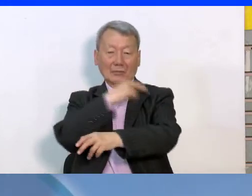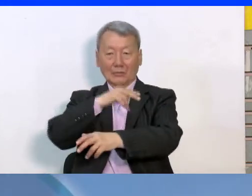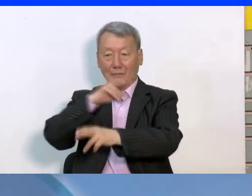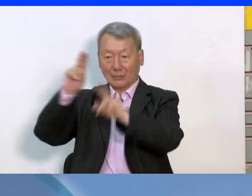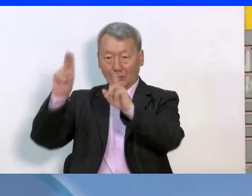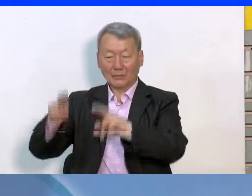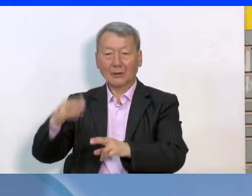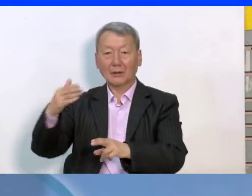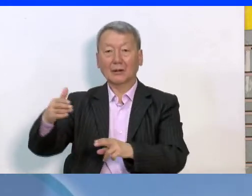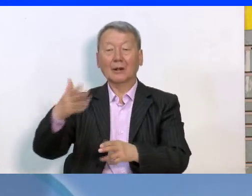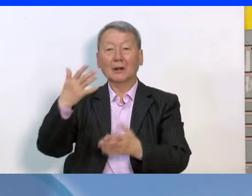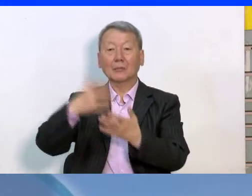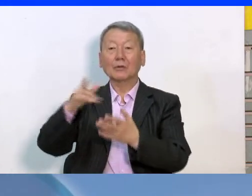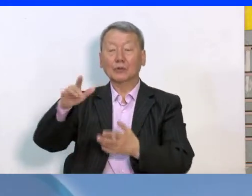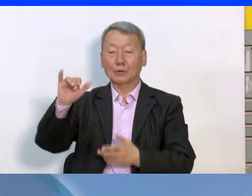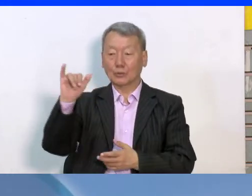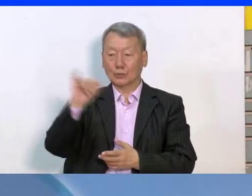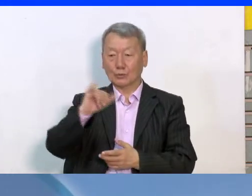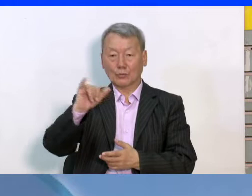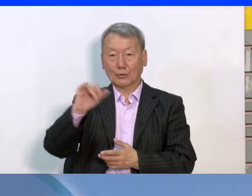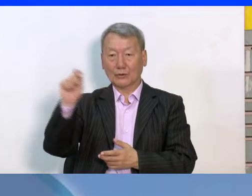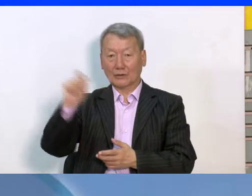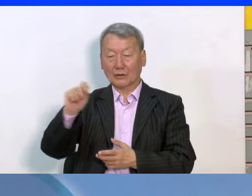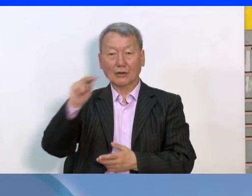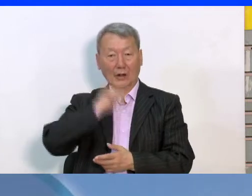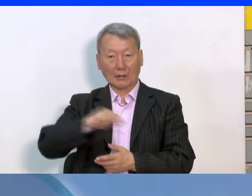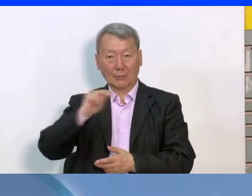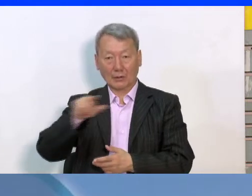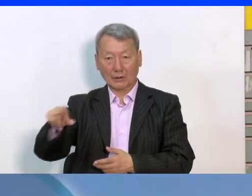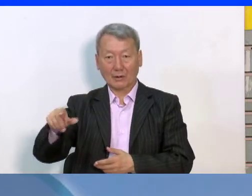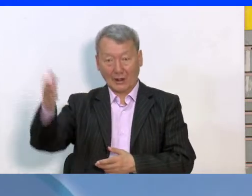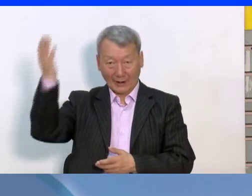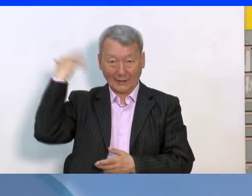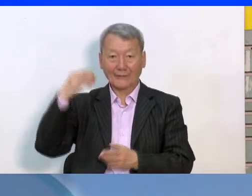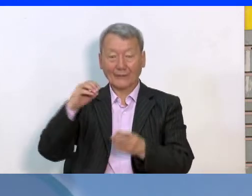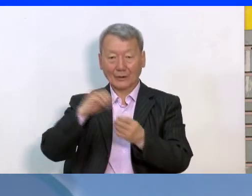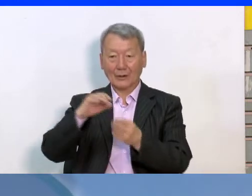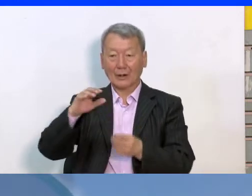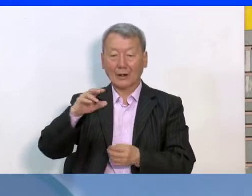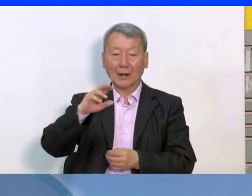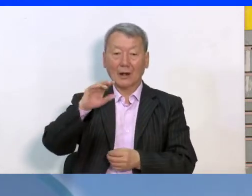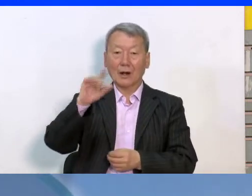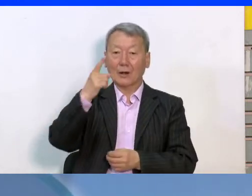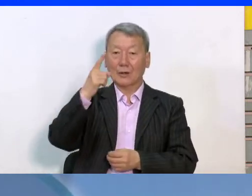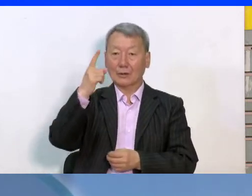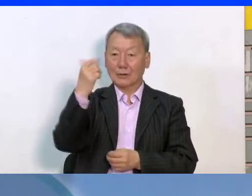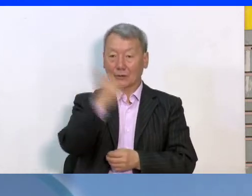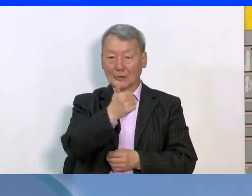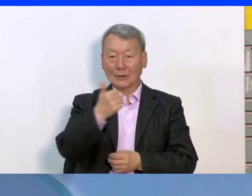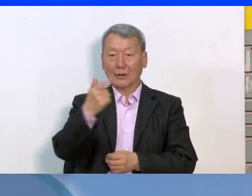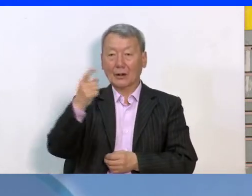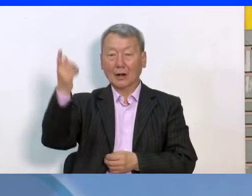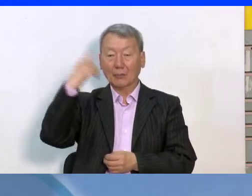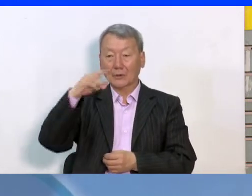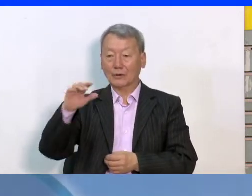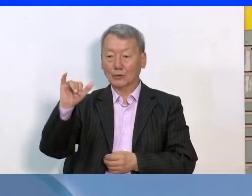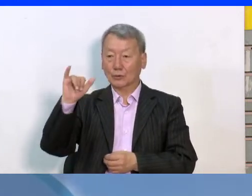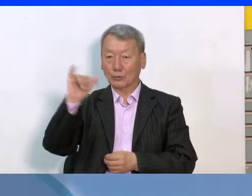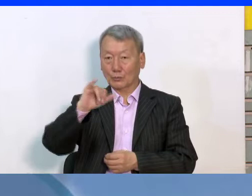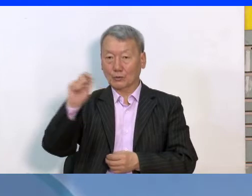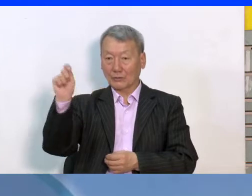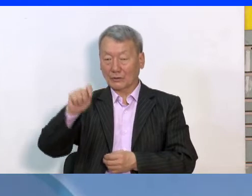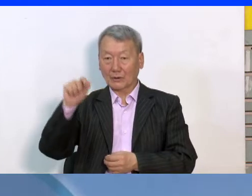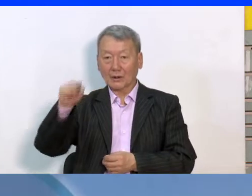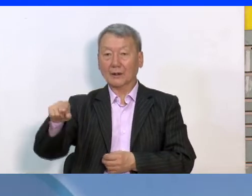Бул ишемби, жекшемби күндөрү иштейт. Мурункудай жуманын, аптанын ар бир күнү эмес, ишемби, жекшемби күндөрү